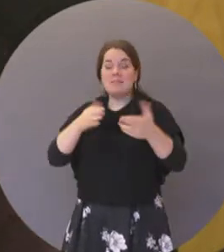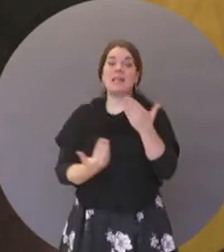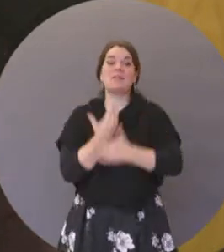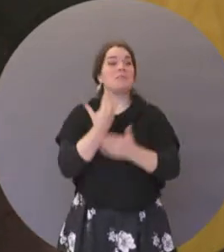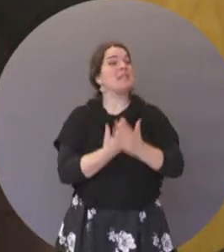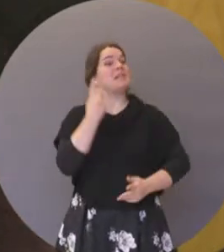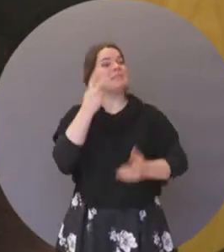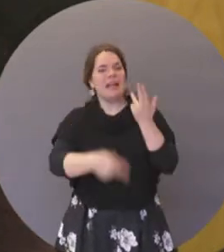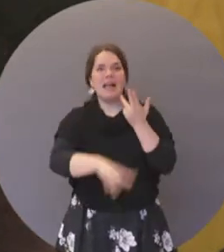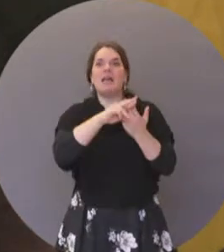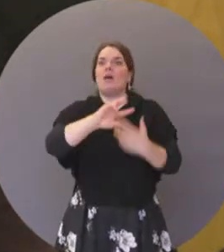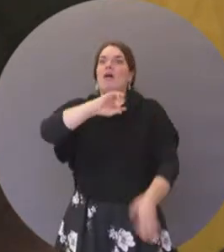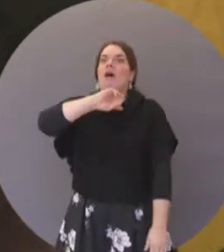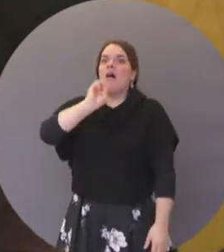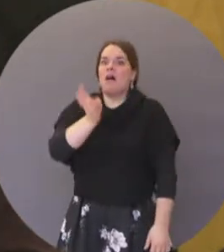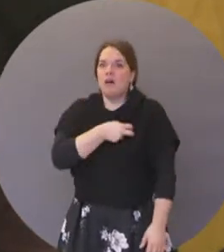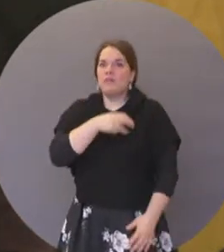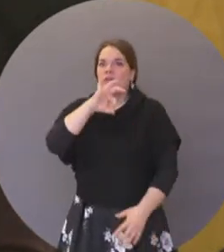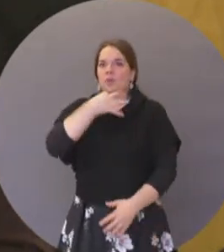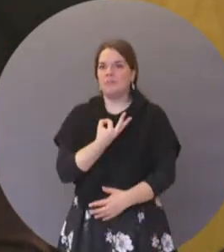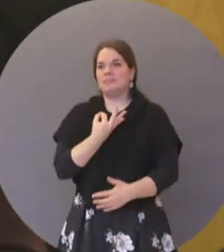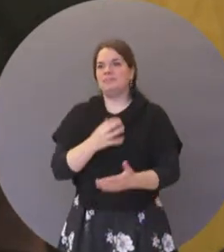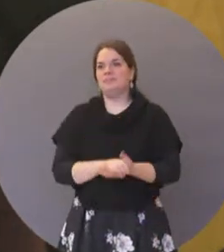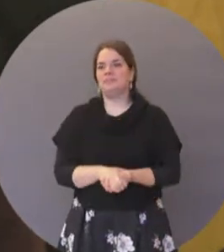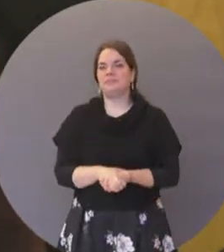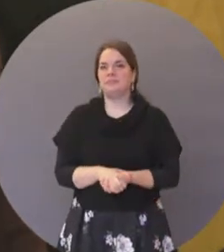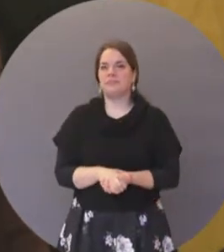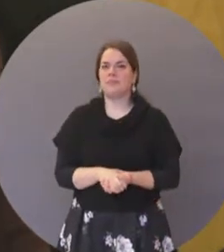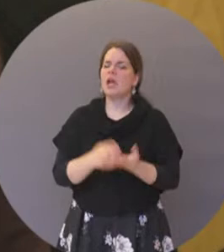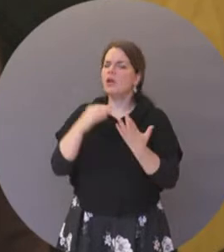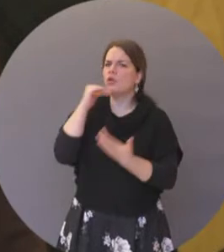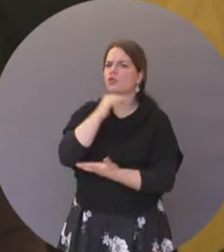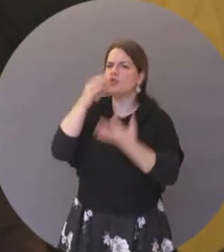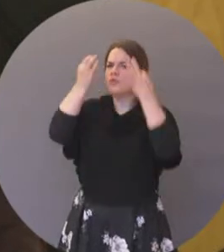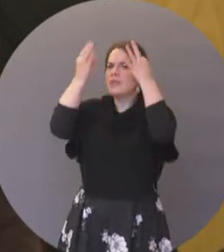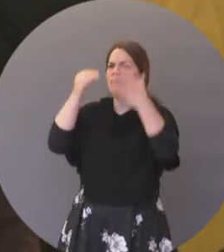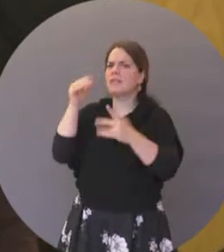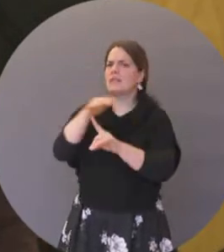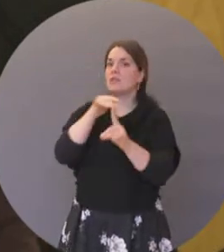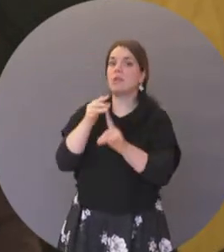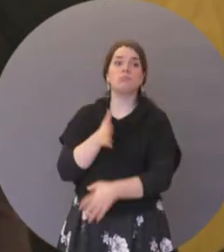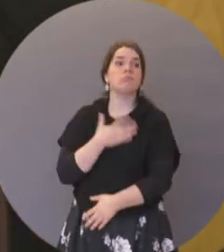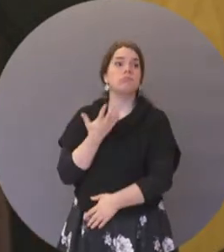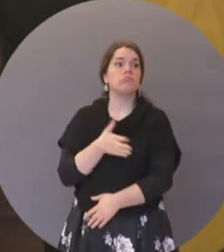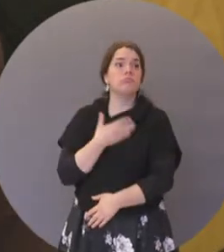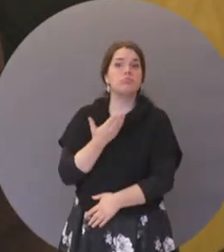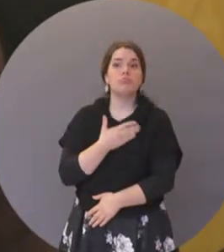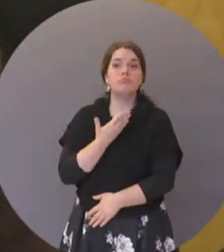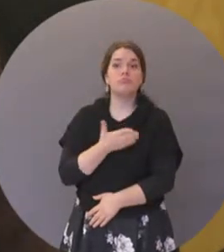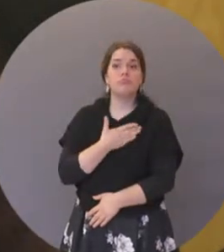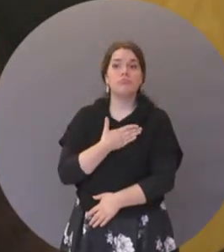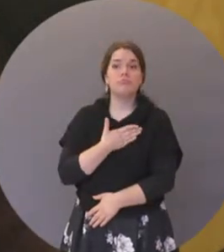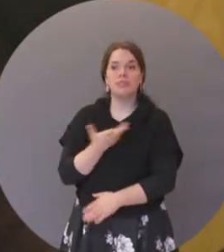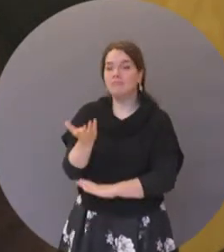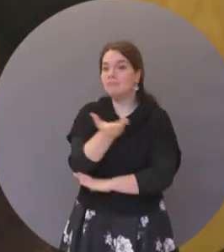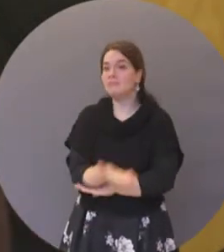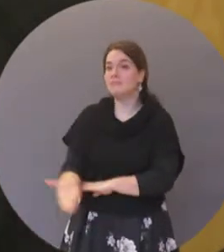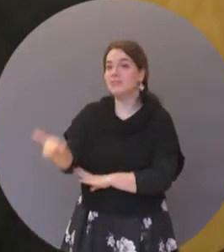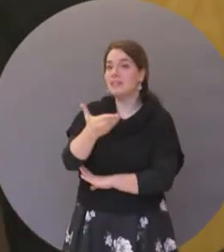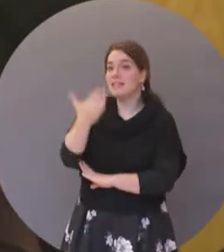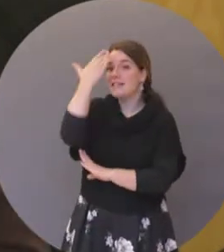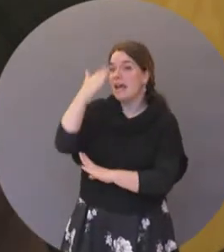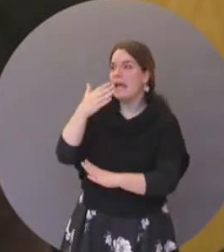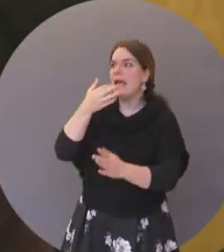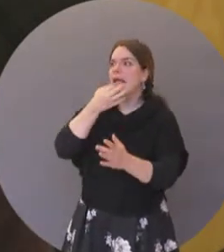matin déclarer l'urgence climatique et sociale pourquoi faire on le sait tous on l'a déjà dit à plusieurs reprises